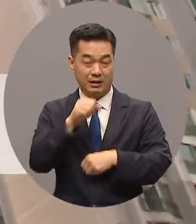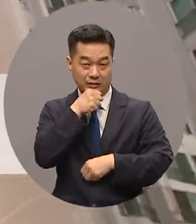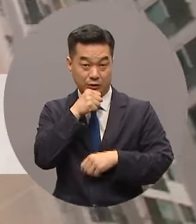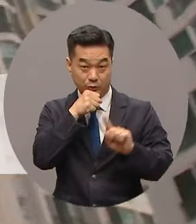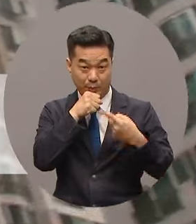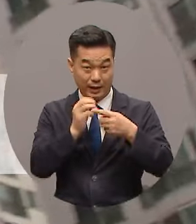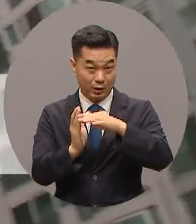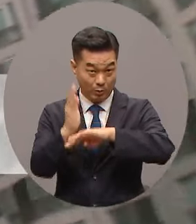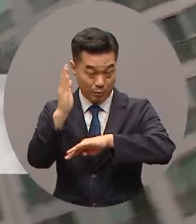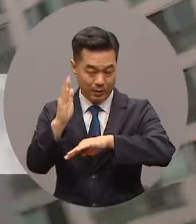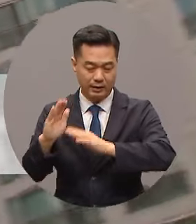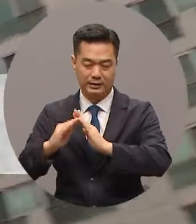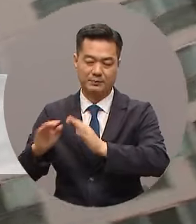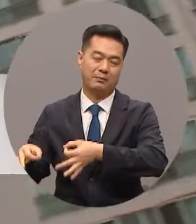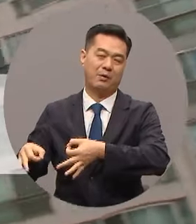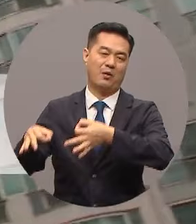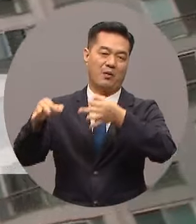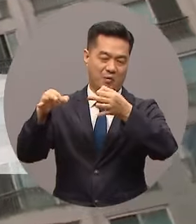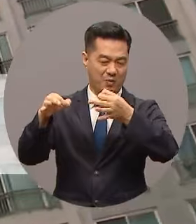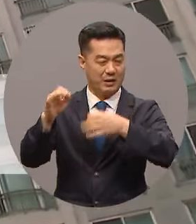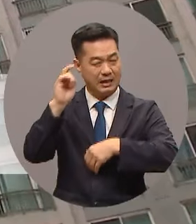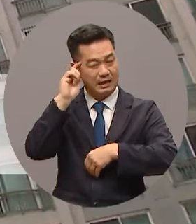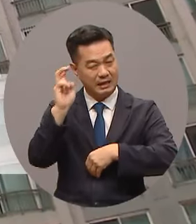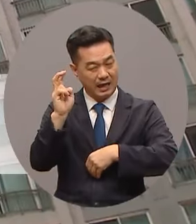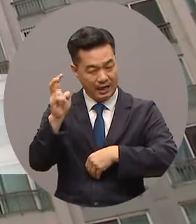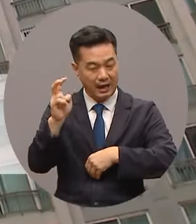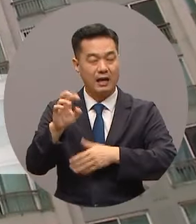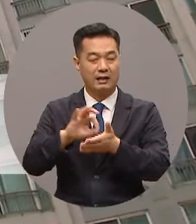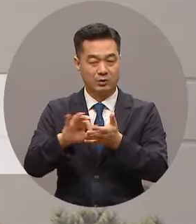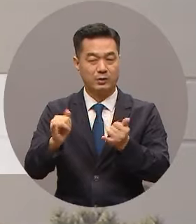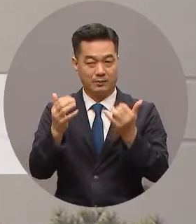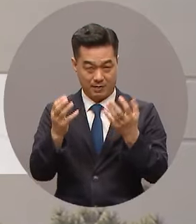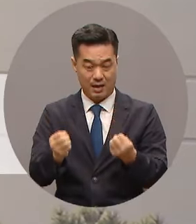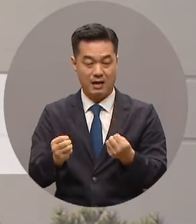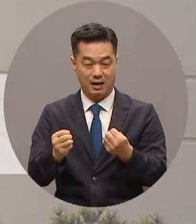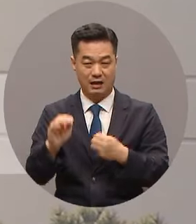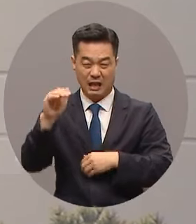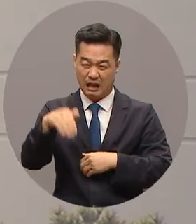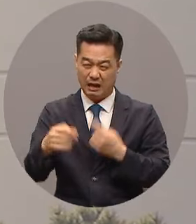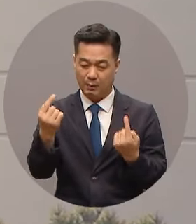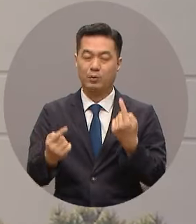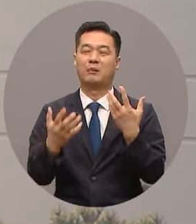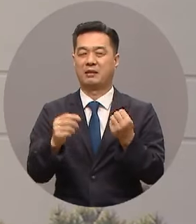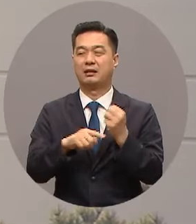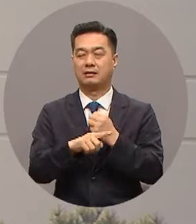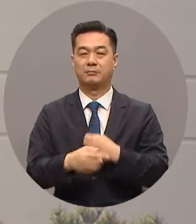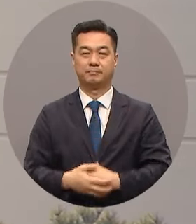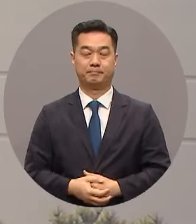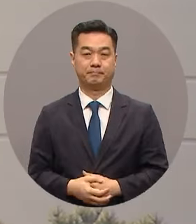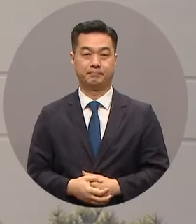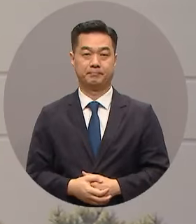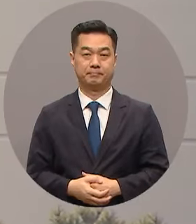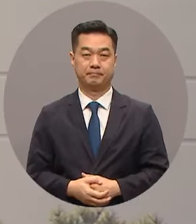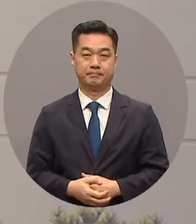넘으면 집값 상승을 예상하는 소비자 비중이 하락을 예상하는 소비자보다 더 많다는 뜻입니다.